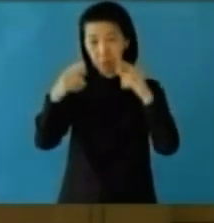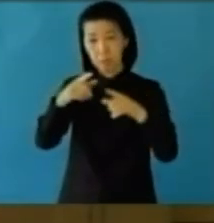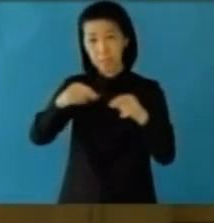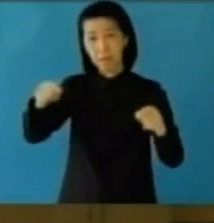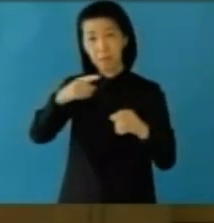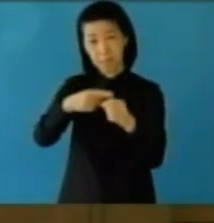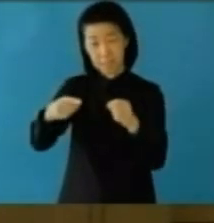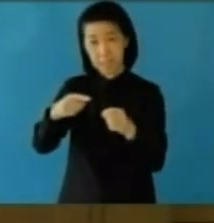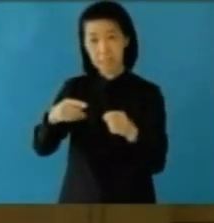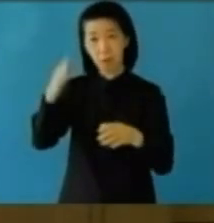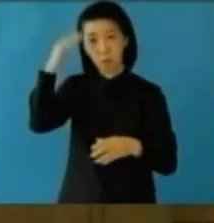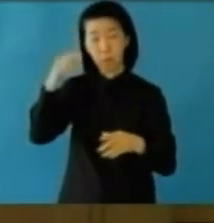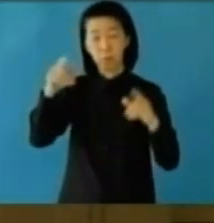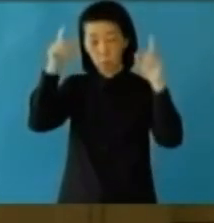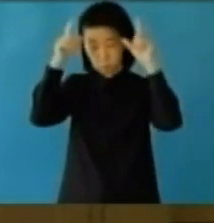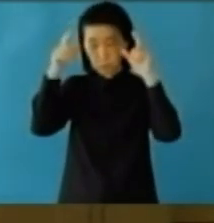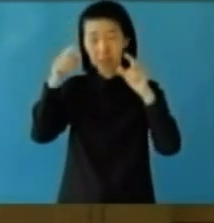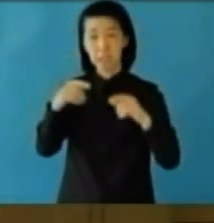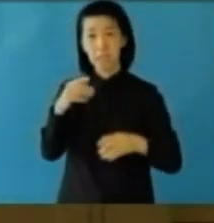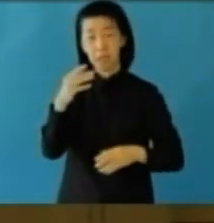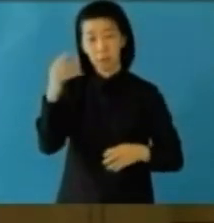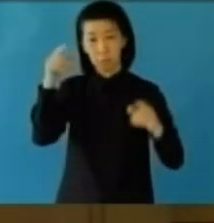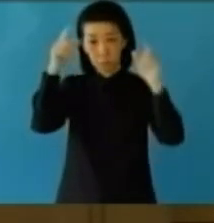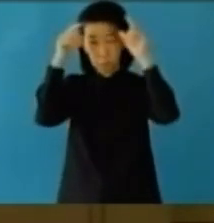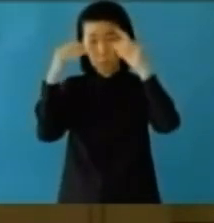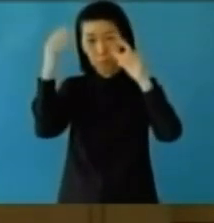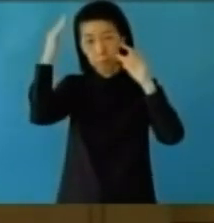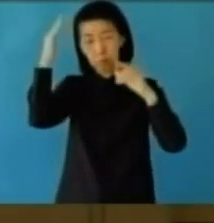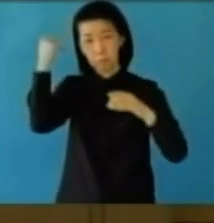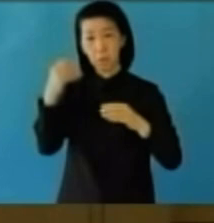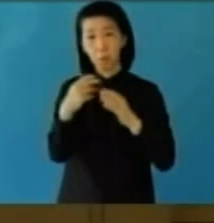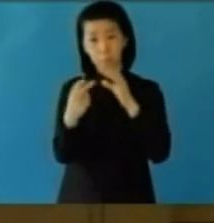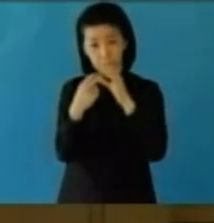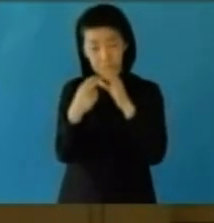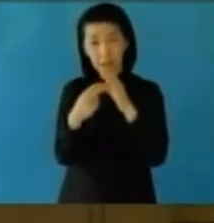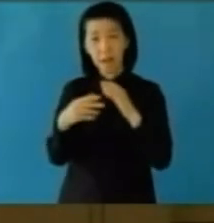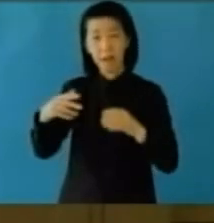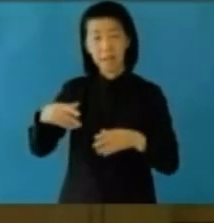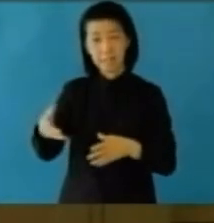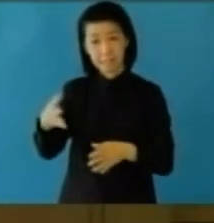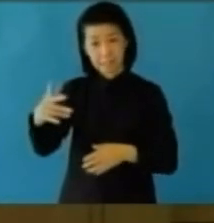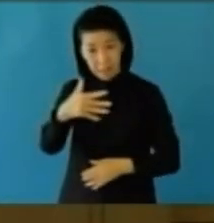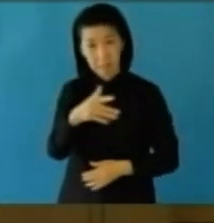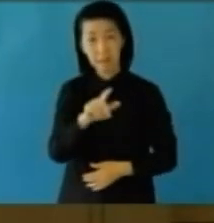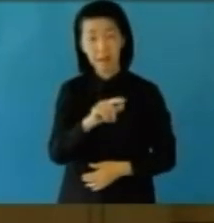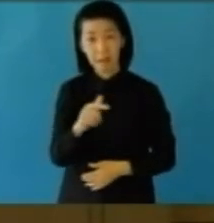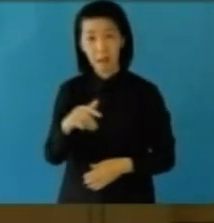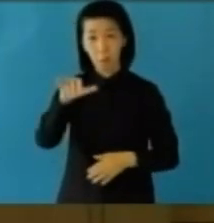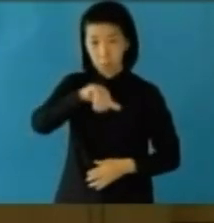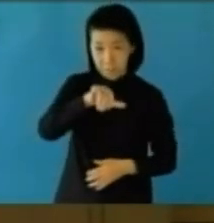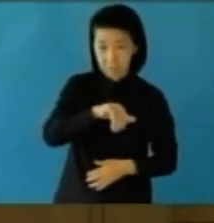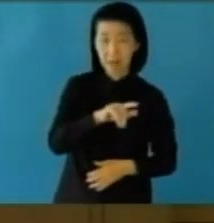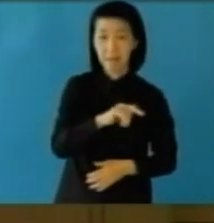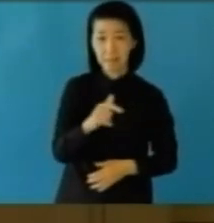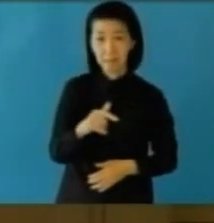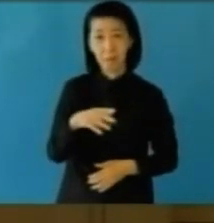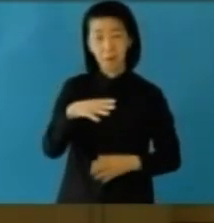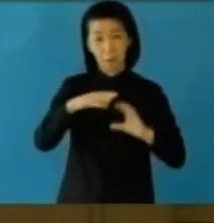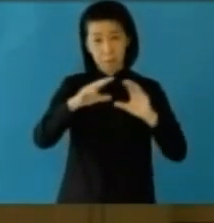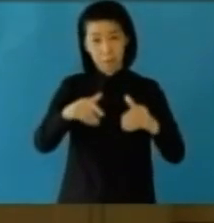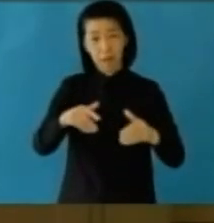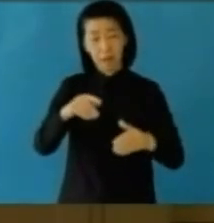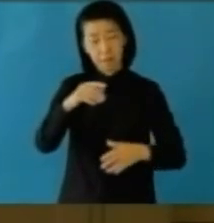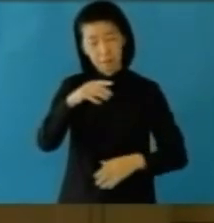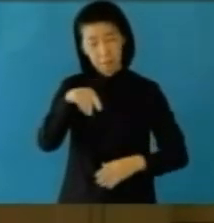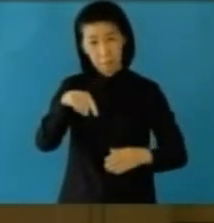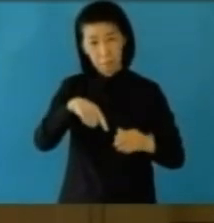や、黒豚、ブリ、カンパチ、ウナギ、カツオ節、お茶、本格焼酎など、世界に誇れる食、優れた県産